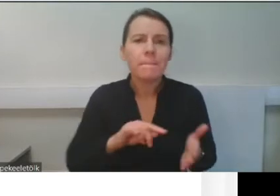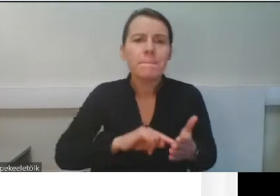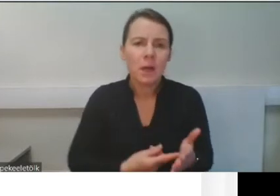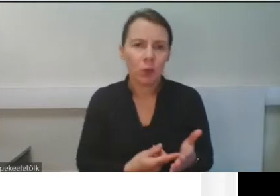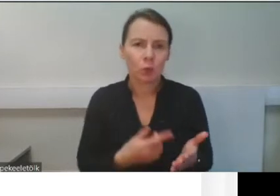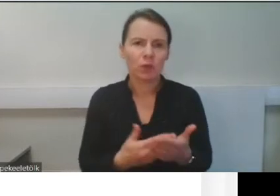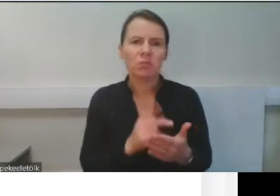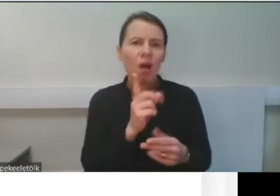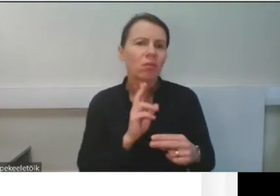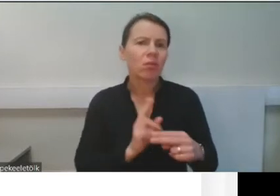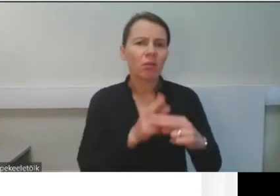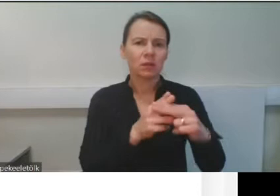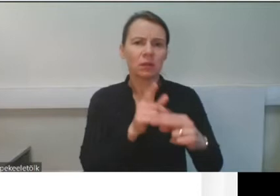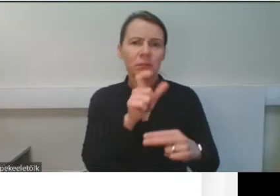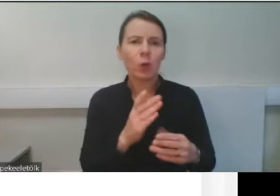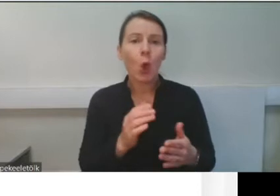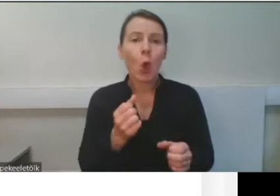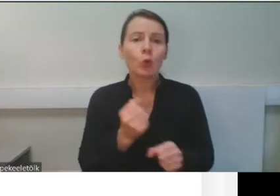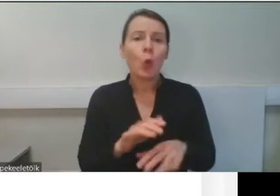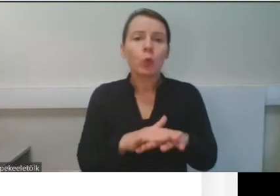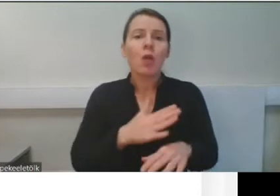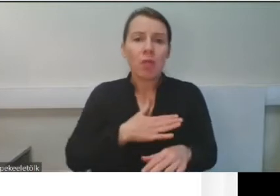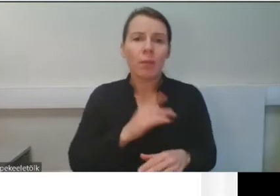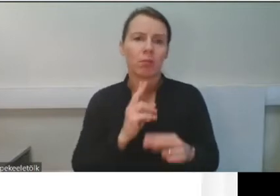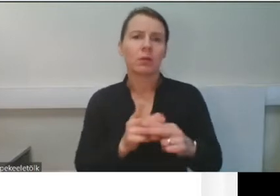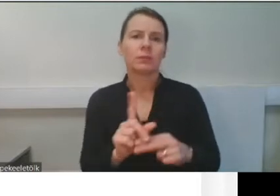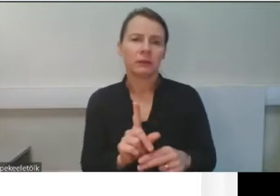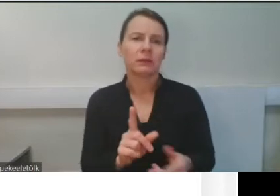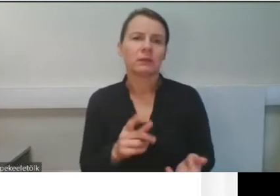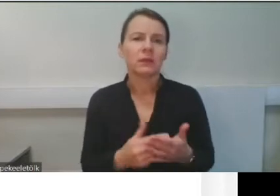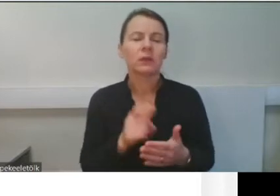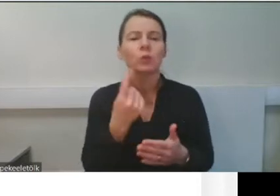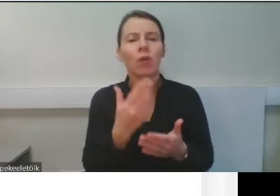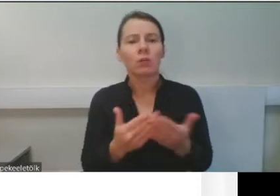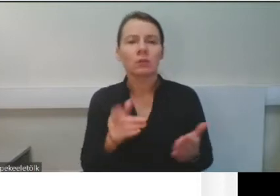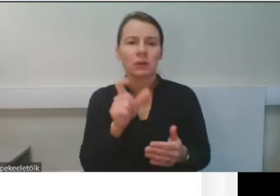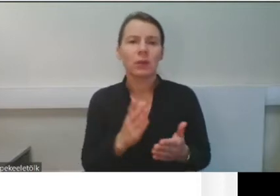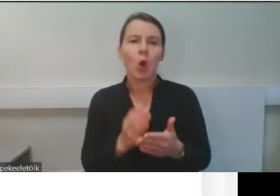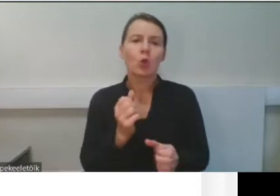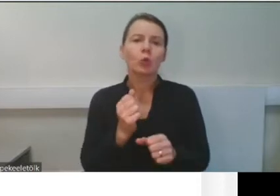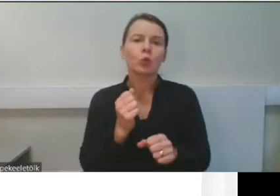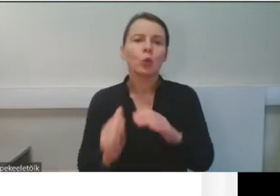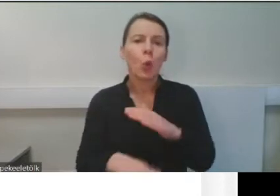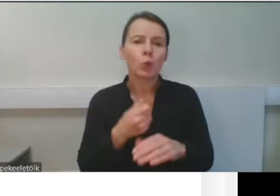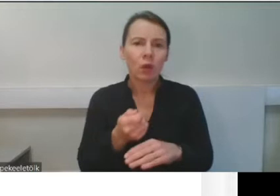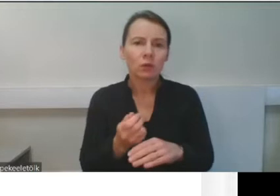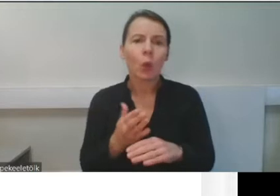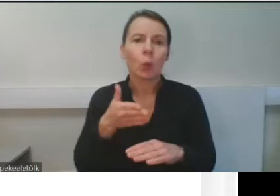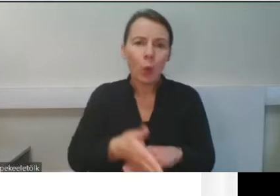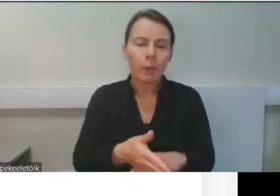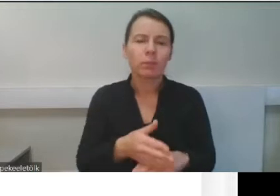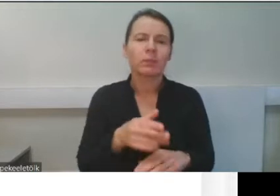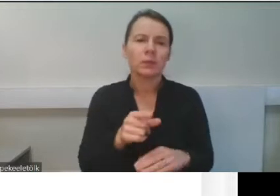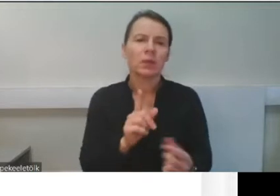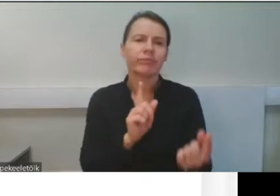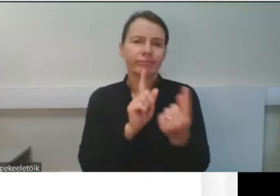Et võib-olla kui nii kaua kui ei ole, et ma julgen öelda, et kui on soov kasutada statistikaameti andmed, et siis võib alati ka